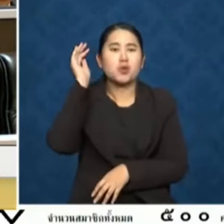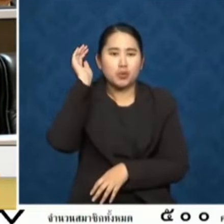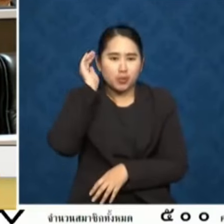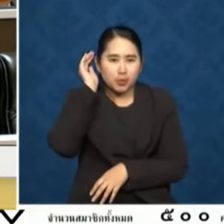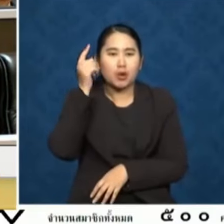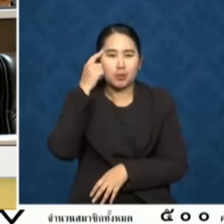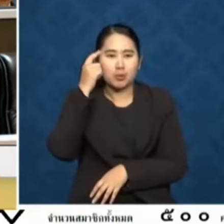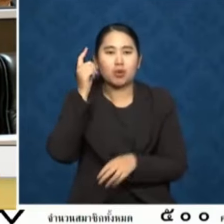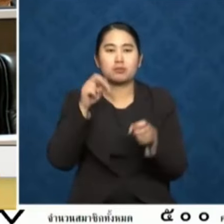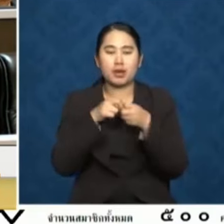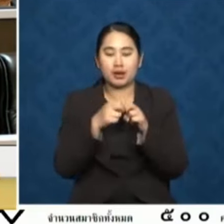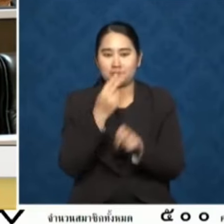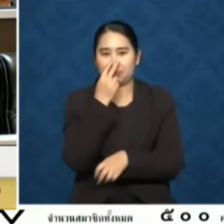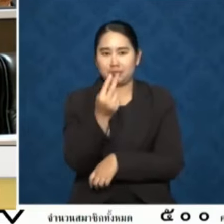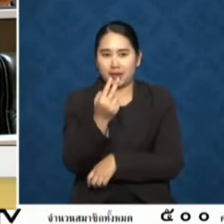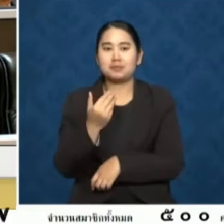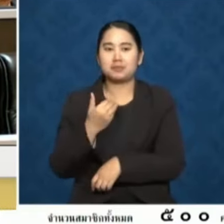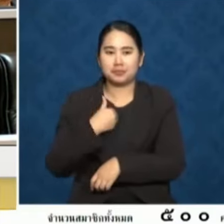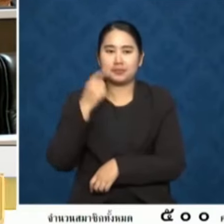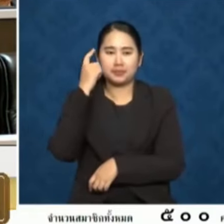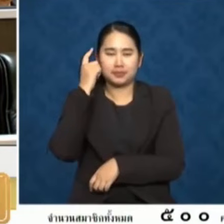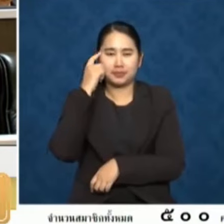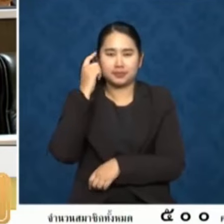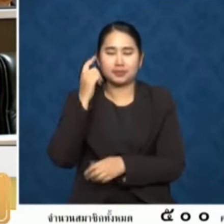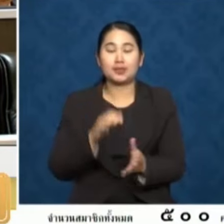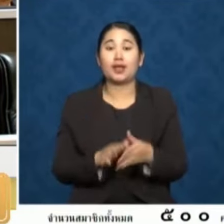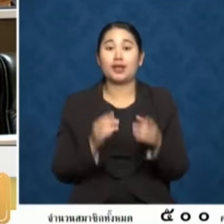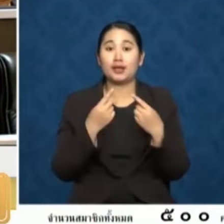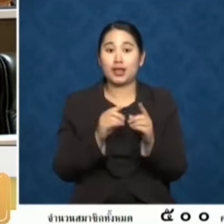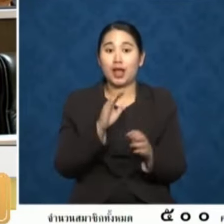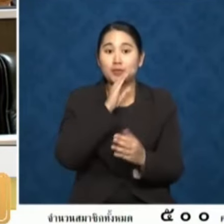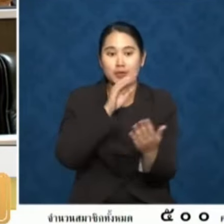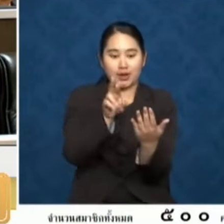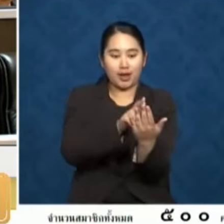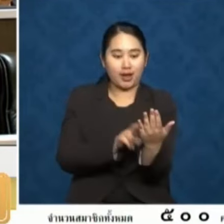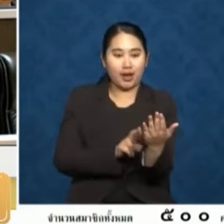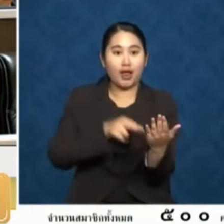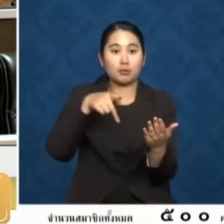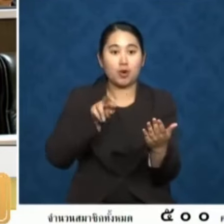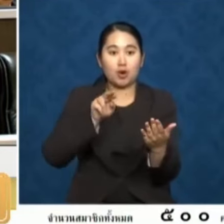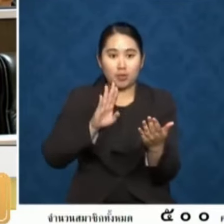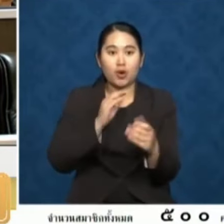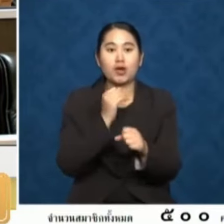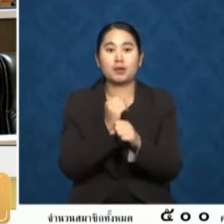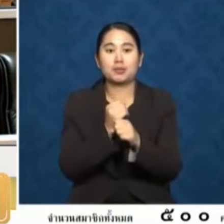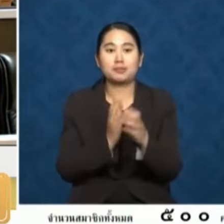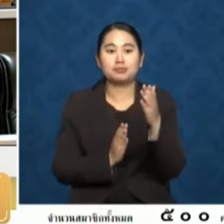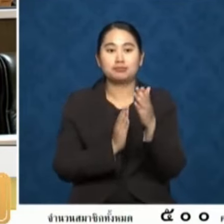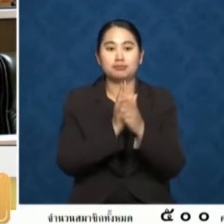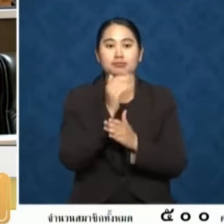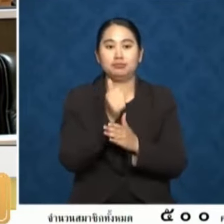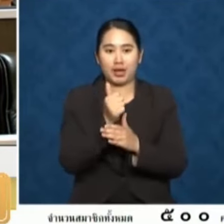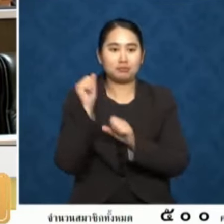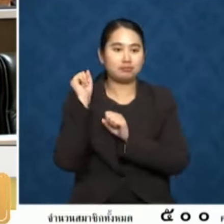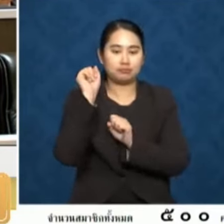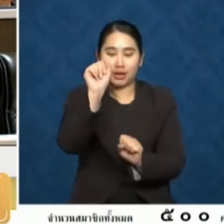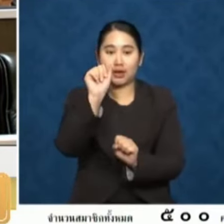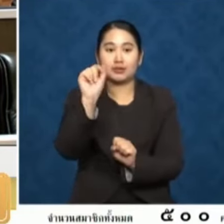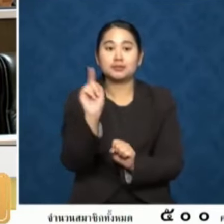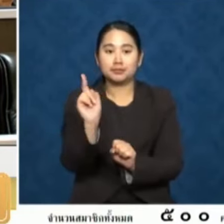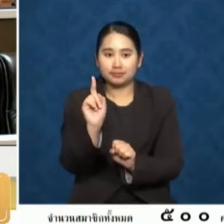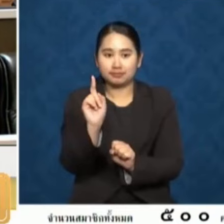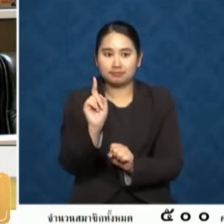องถิ่นเขารู้เขาเห็นเขาทราบนะครับแต่ถ้าร่างพรบ.ฉบับนี้นะครับประกาศใช้เมื่อ